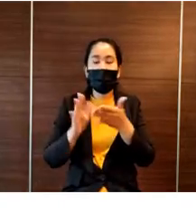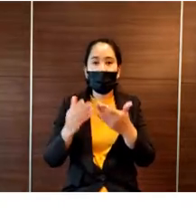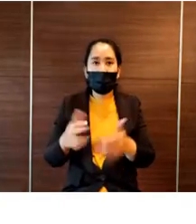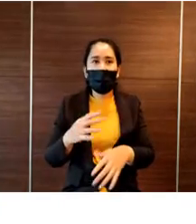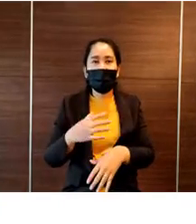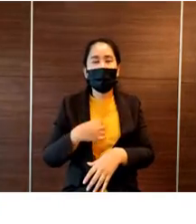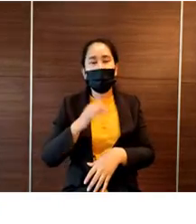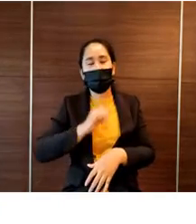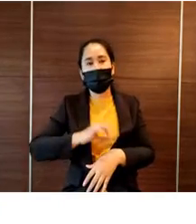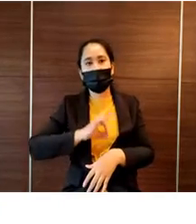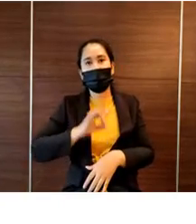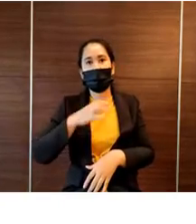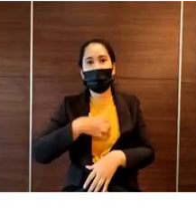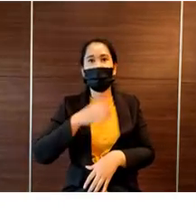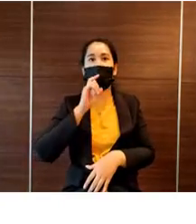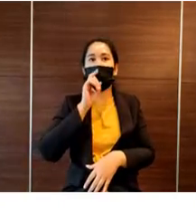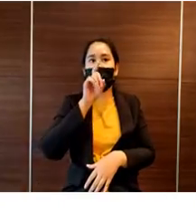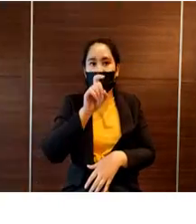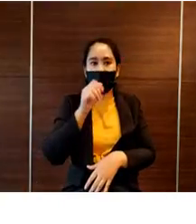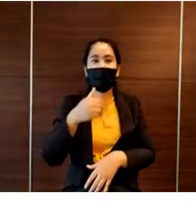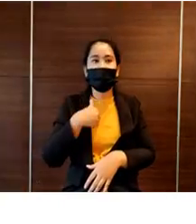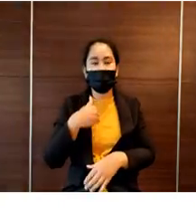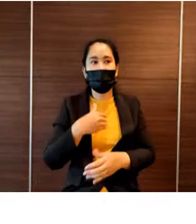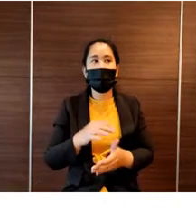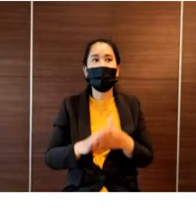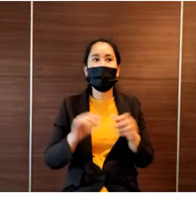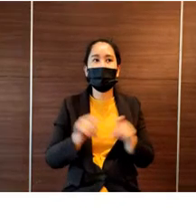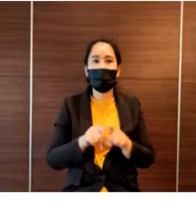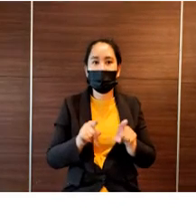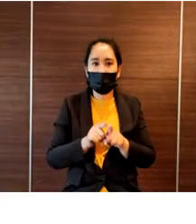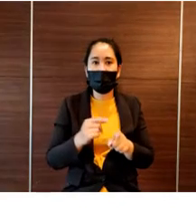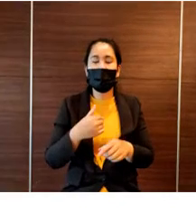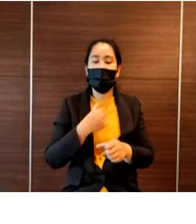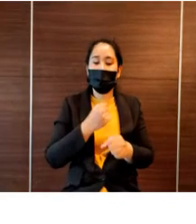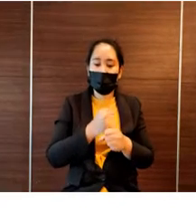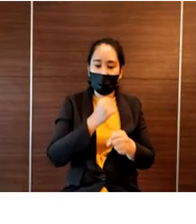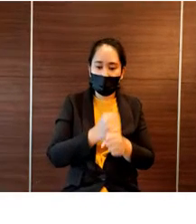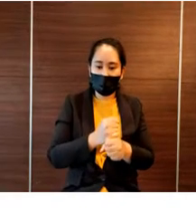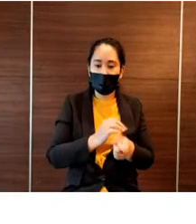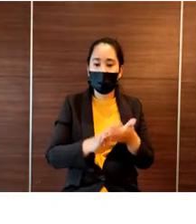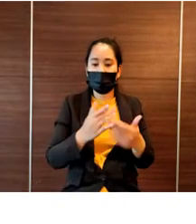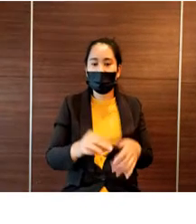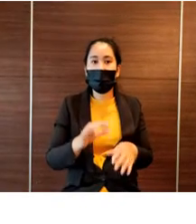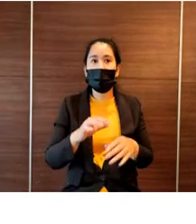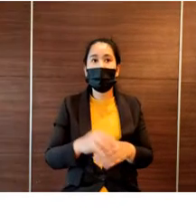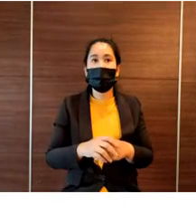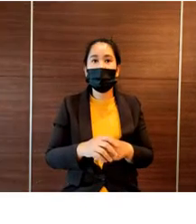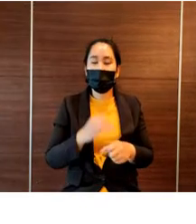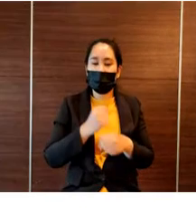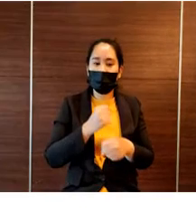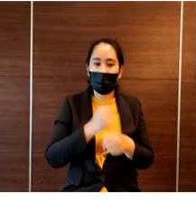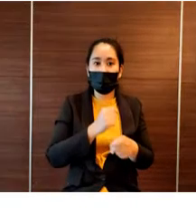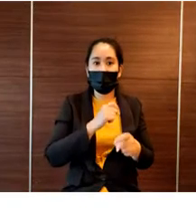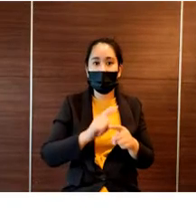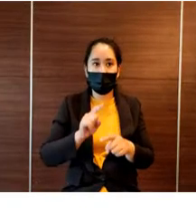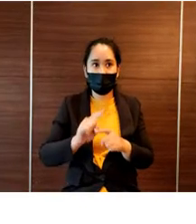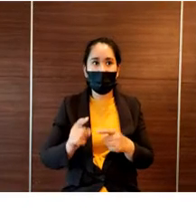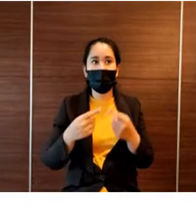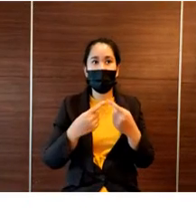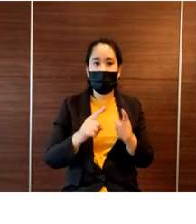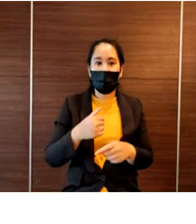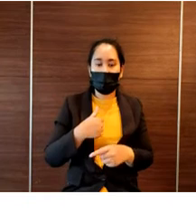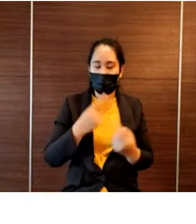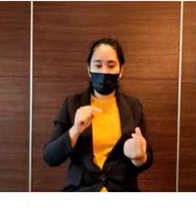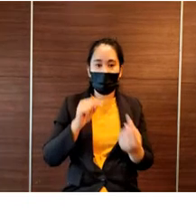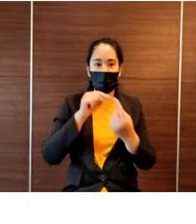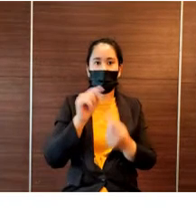เจอประเด็นนี้อยู่เนาะอย่างที่เมียวบอกแม้แต่คนให้ทำงานเองเนี่ยจากองค์กรอาสาเยอะแยะแต่ตัวเรายังเข้